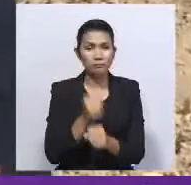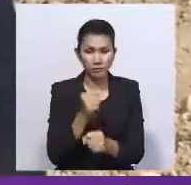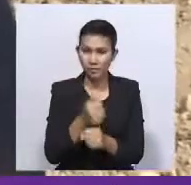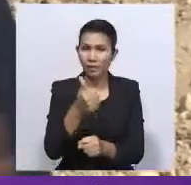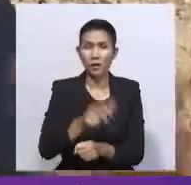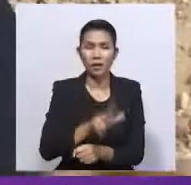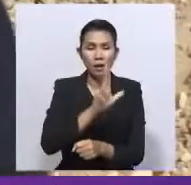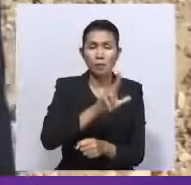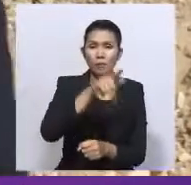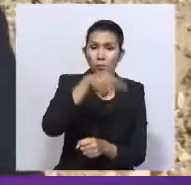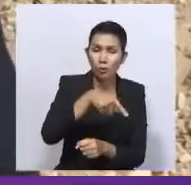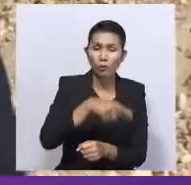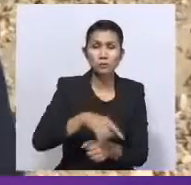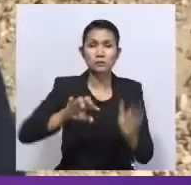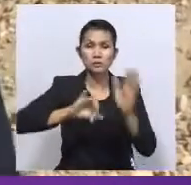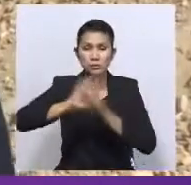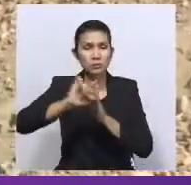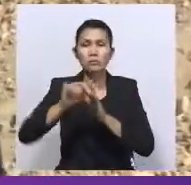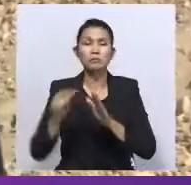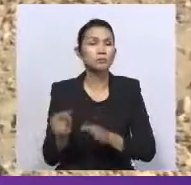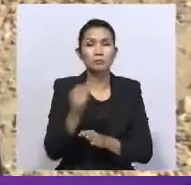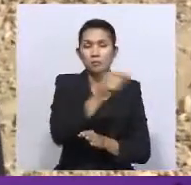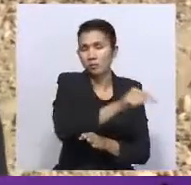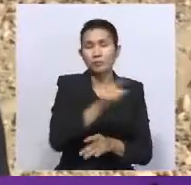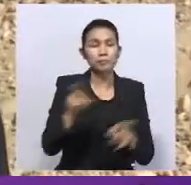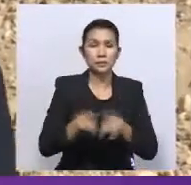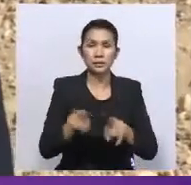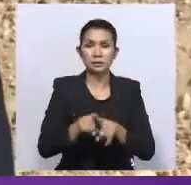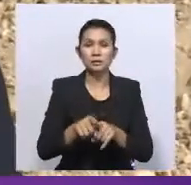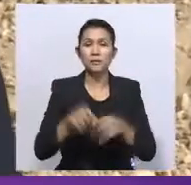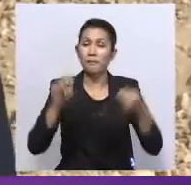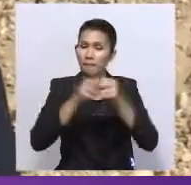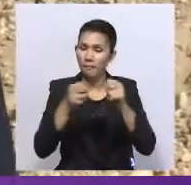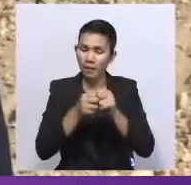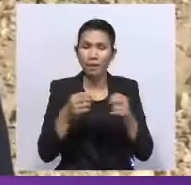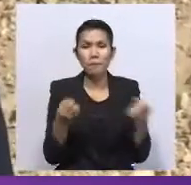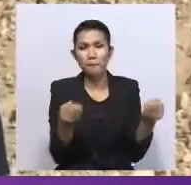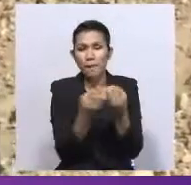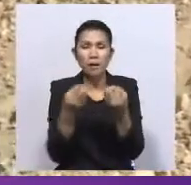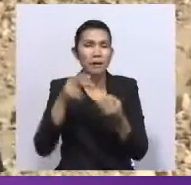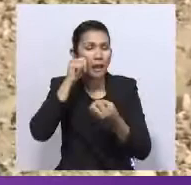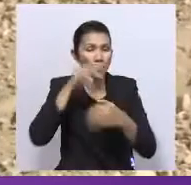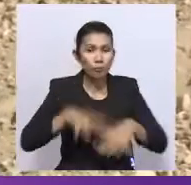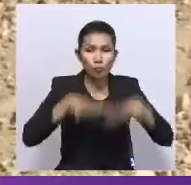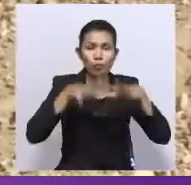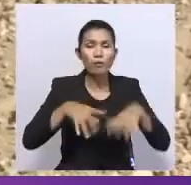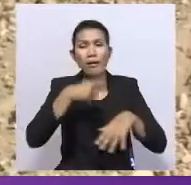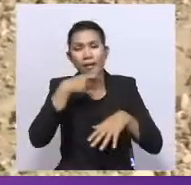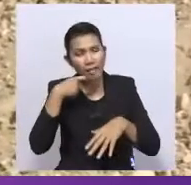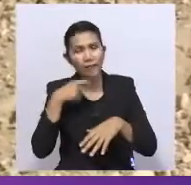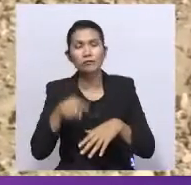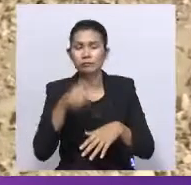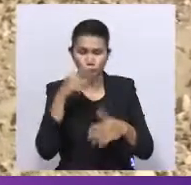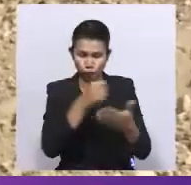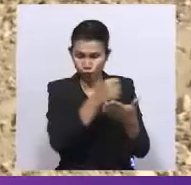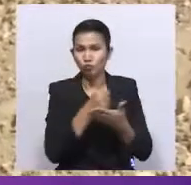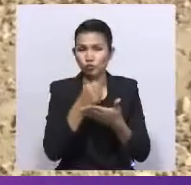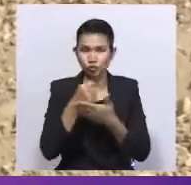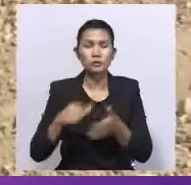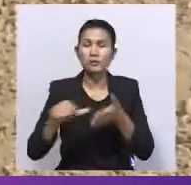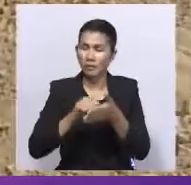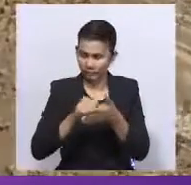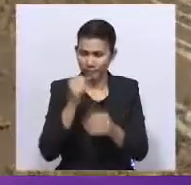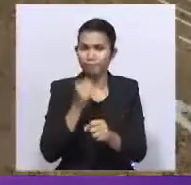ครับลำพูนเชียงใหม่ก็ไปลำพูนนะครับทั้งสองปัญหาเรื่องทุกภัยและภัยแล้งก็จะโดนแต่แก้ไขไ